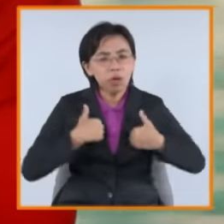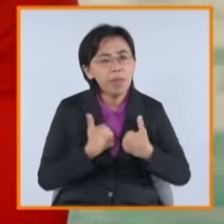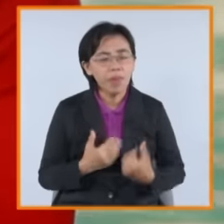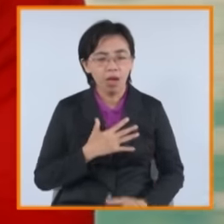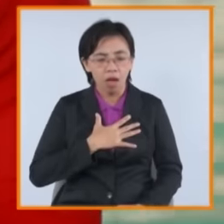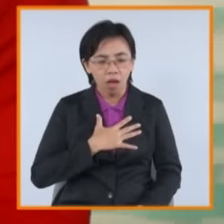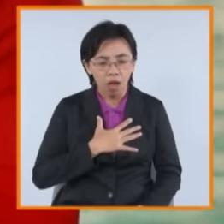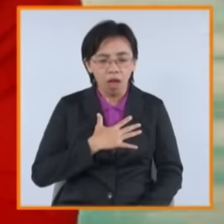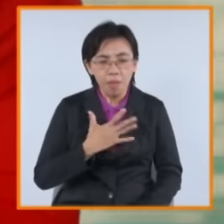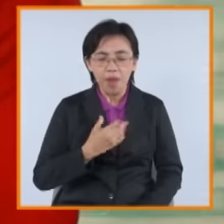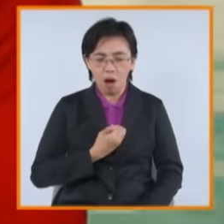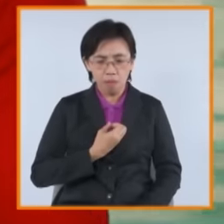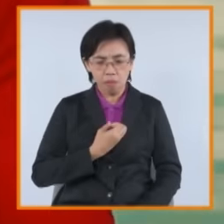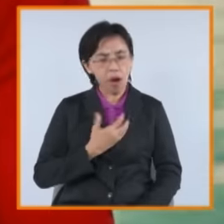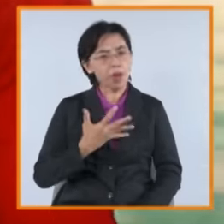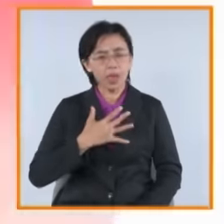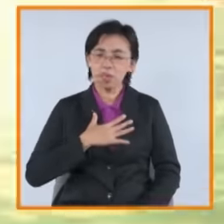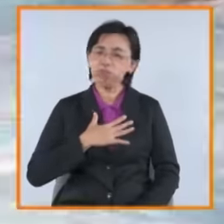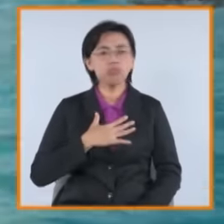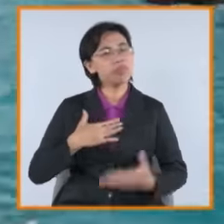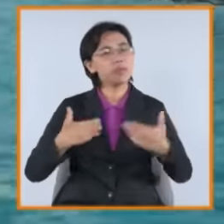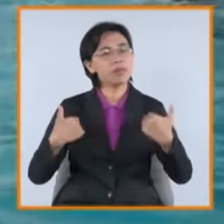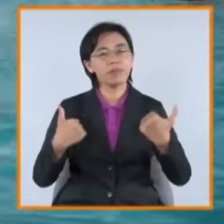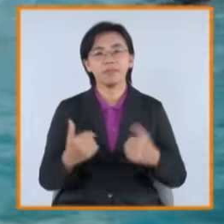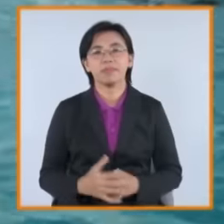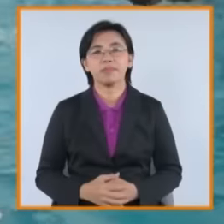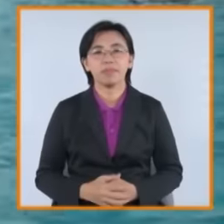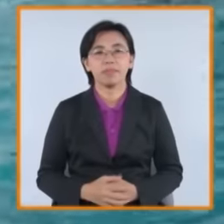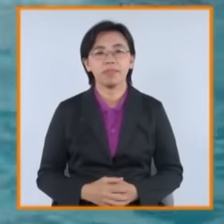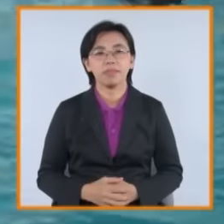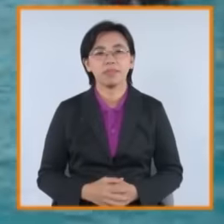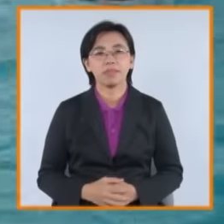ไม่หอบหัวใจเราไม่เต้นเร็วเหมือนอย่างที่เราเคย